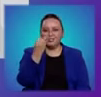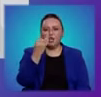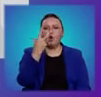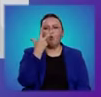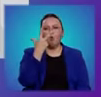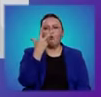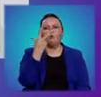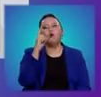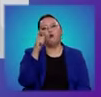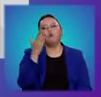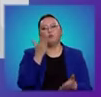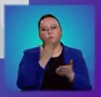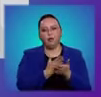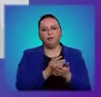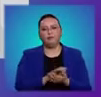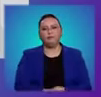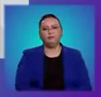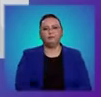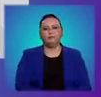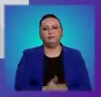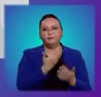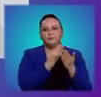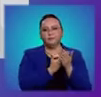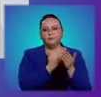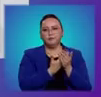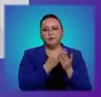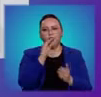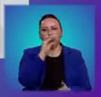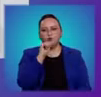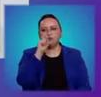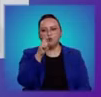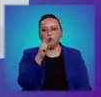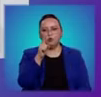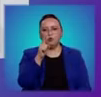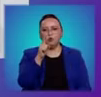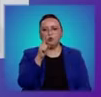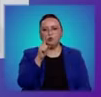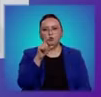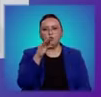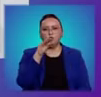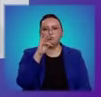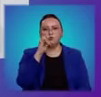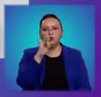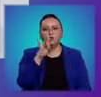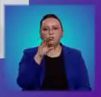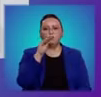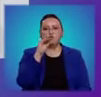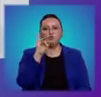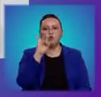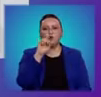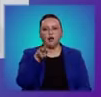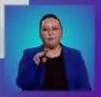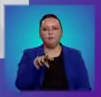ерөөсө 3 тохиолдол хадмал толин дээр байлээ. За жишээ нь жуух, жигуху, жугар гэдэг урмал, журам гэдэг үг